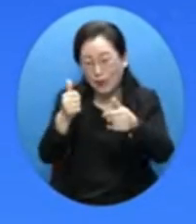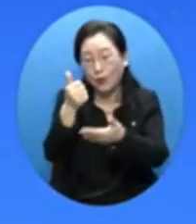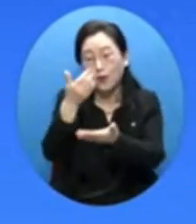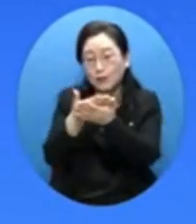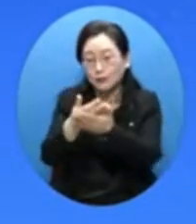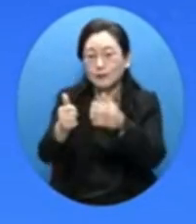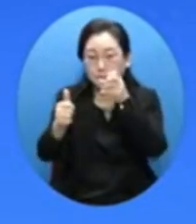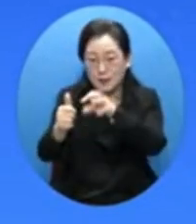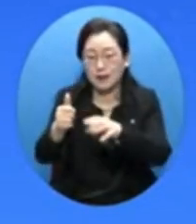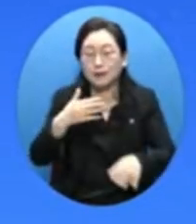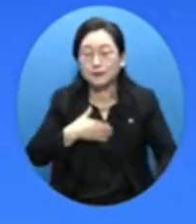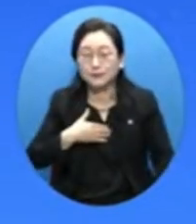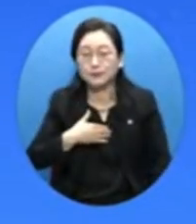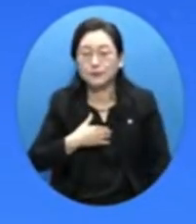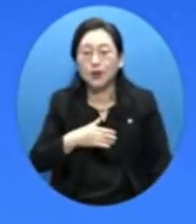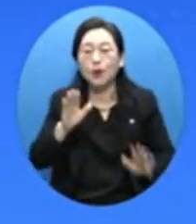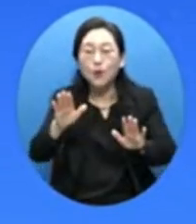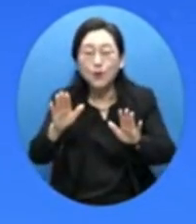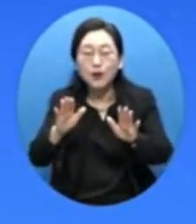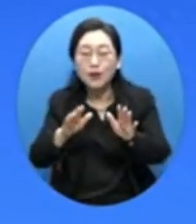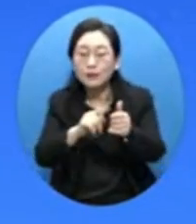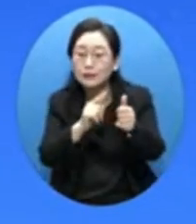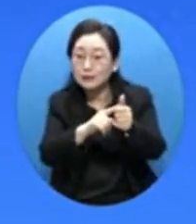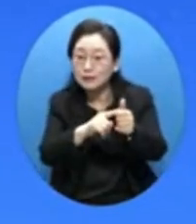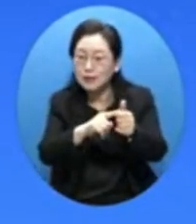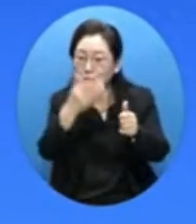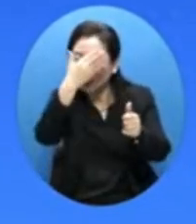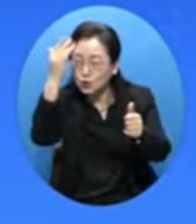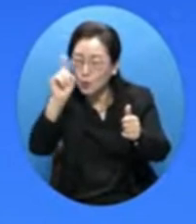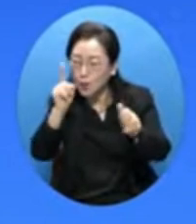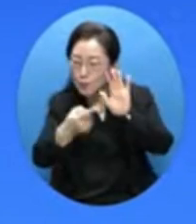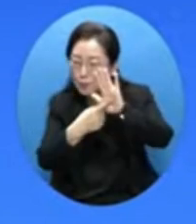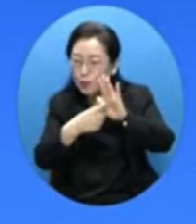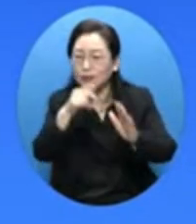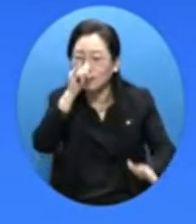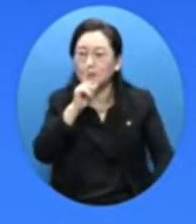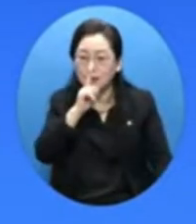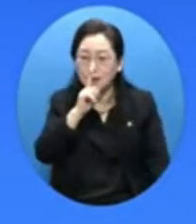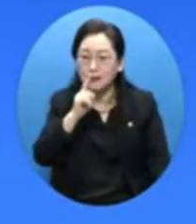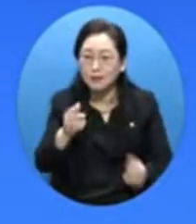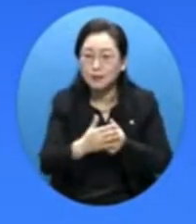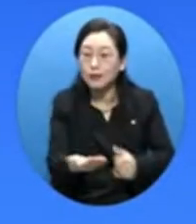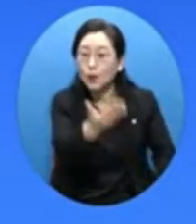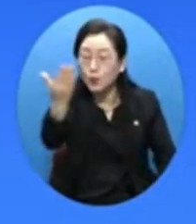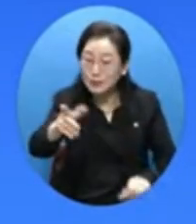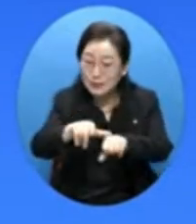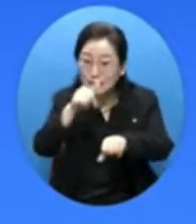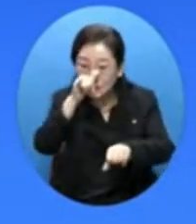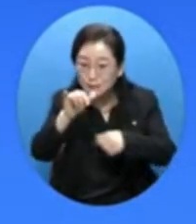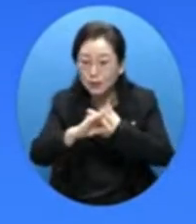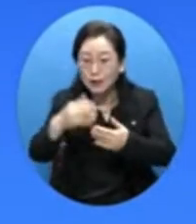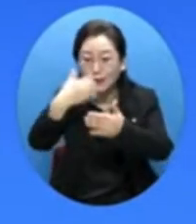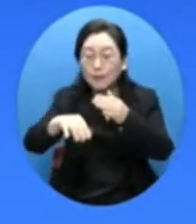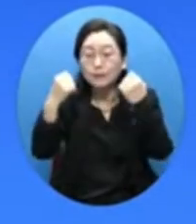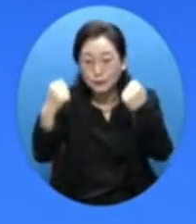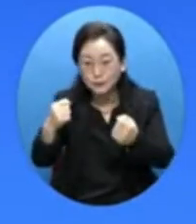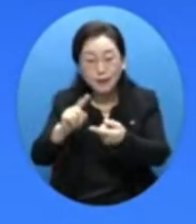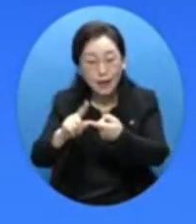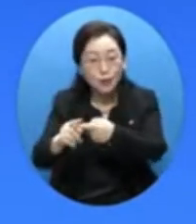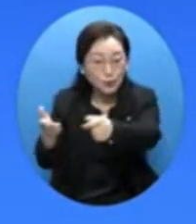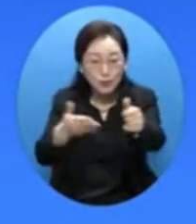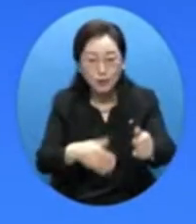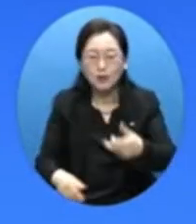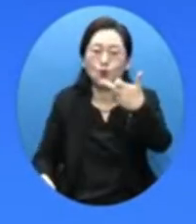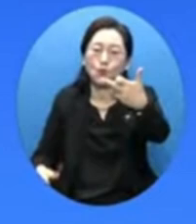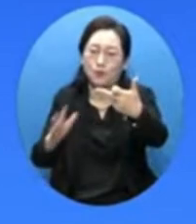오늘 이반 로버츠 청년이 뭔가 얘기할 것이 있다고 하는데 시간 되는 분 좀 남아서 듣고 가세요.